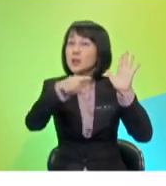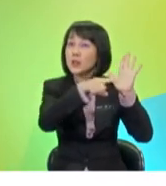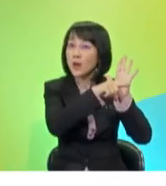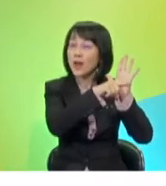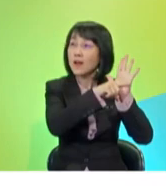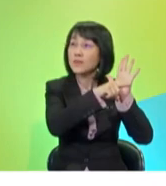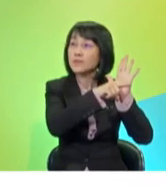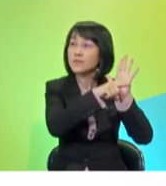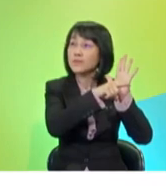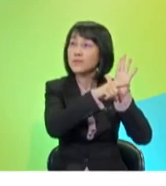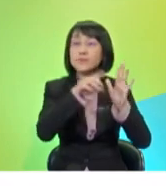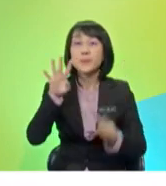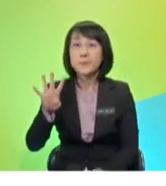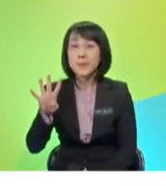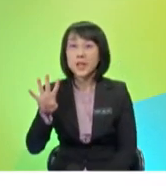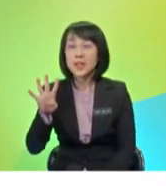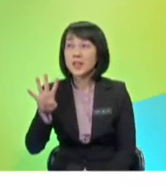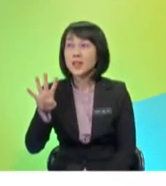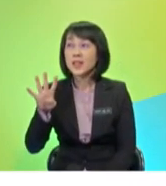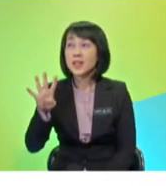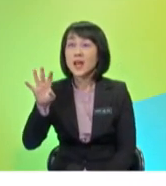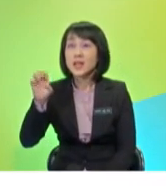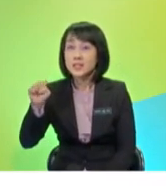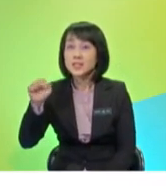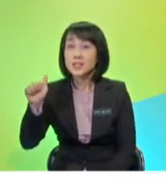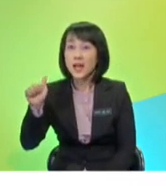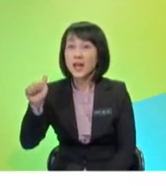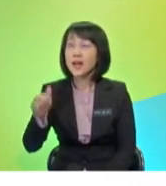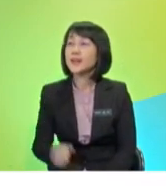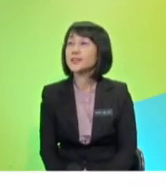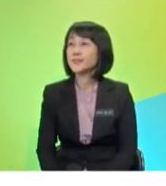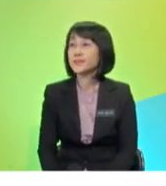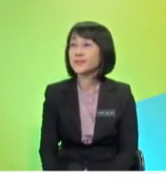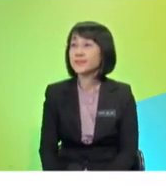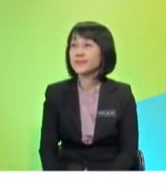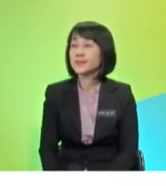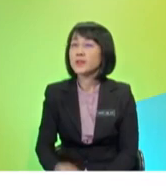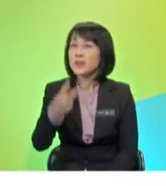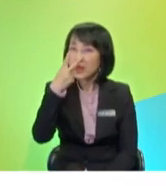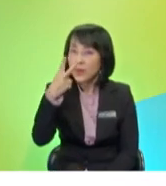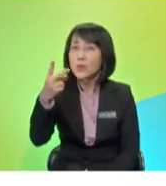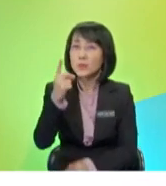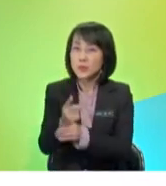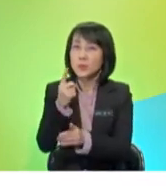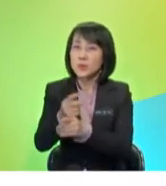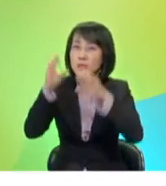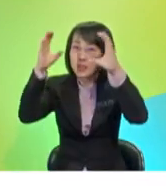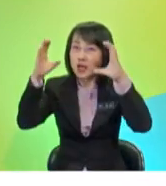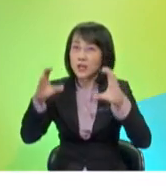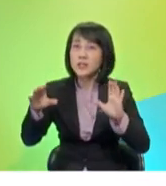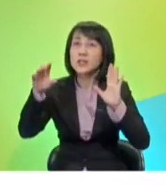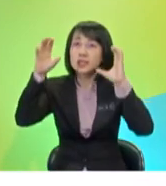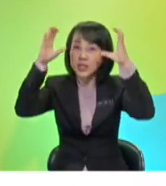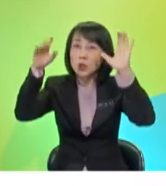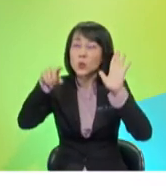tolak 4 sa. Okey. Perhatikan betul-betul ya cara cikgu menolak. Cikgu